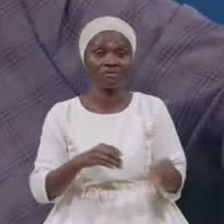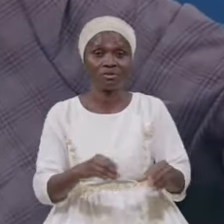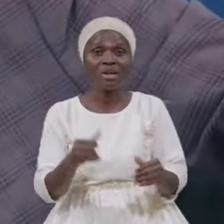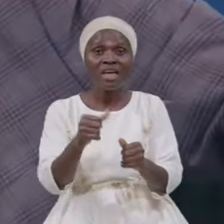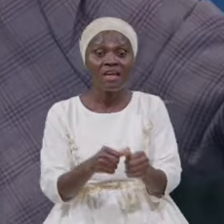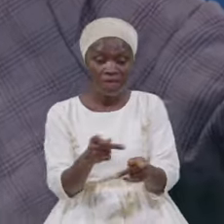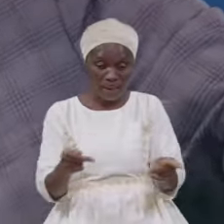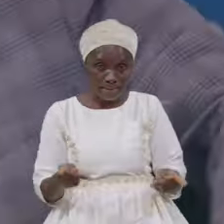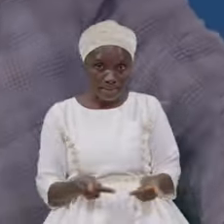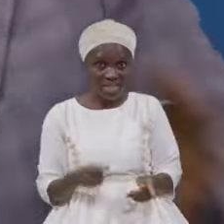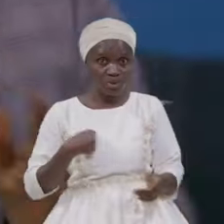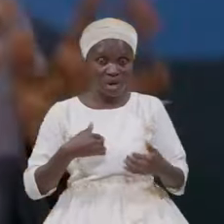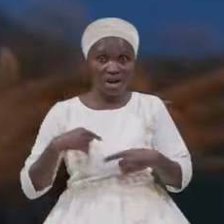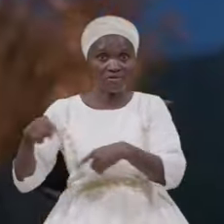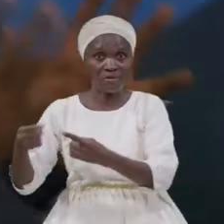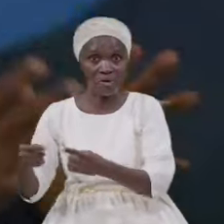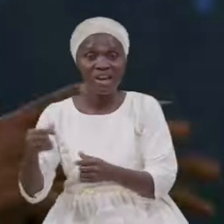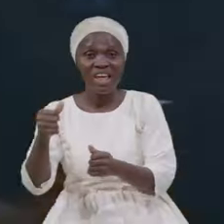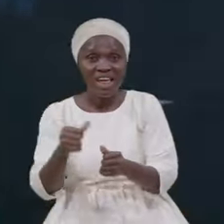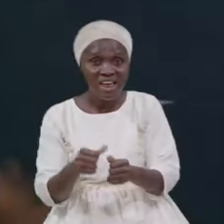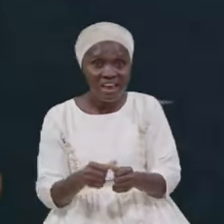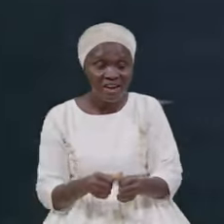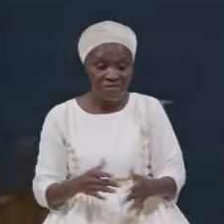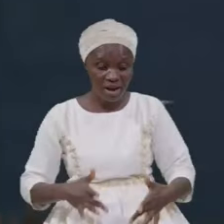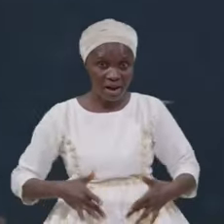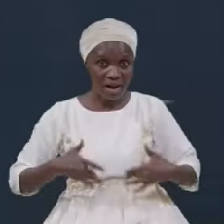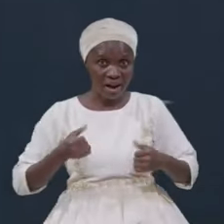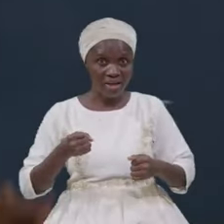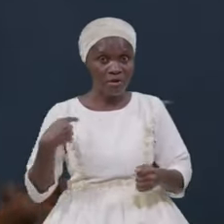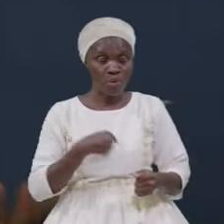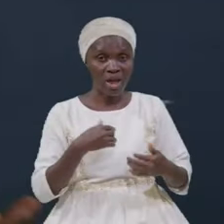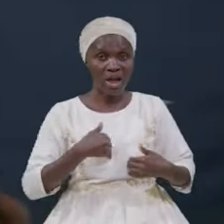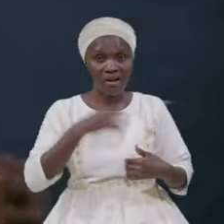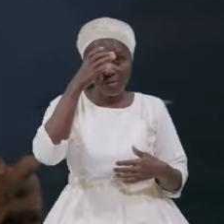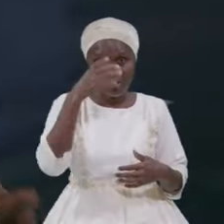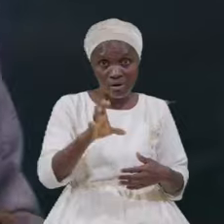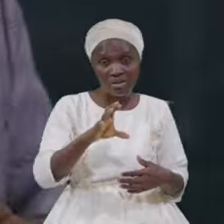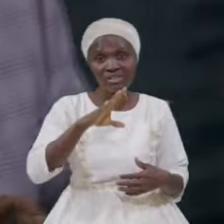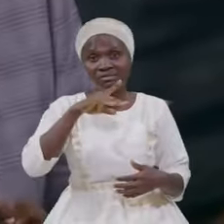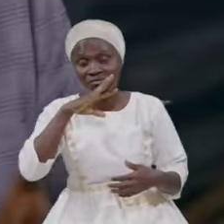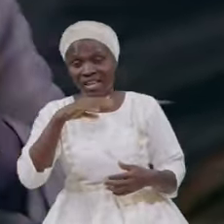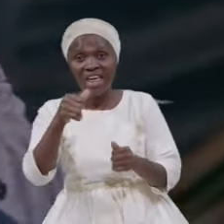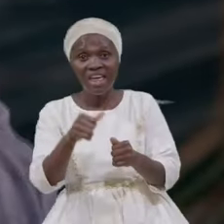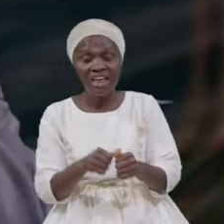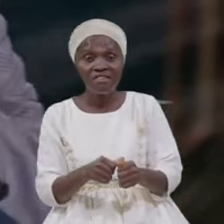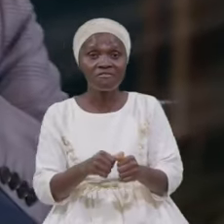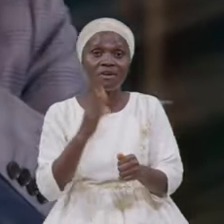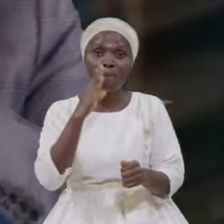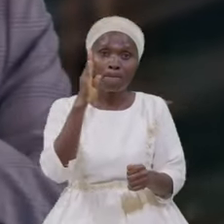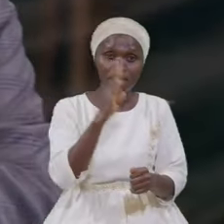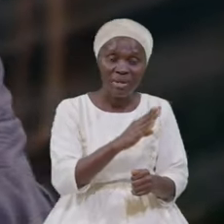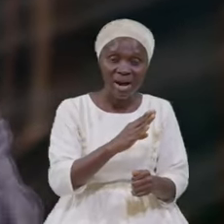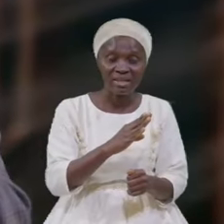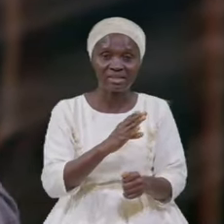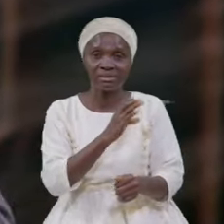toute vie qu'on a corrompue, toute mauvaise chose que tu as perpétrée, que tu as activé dans la vie et